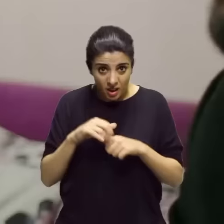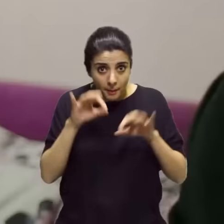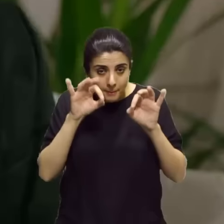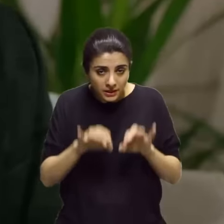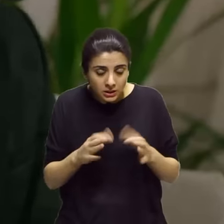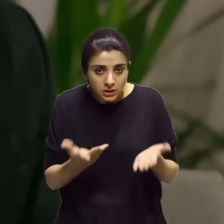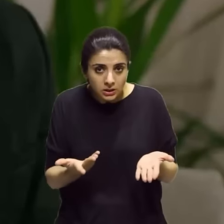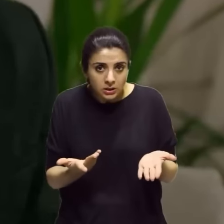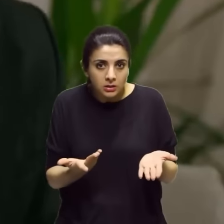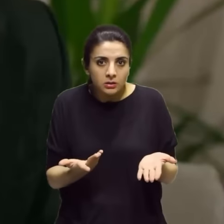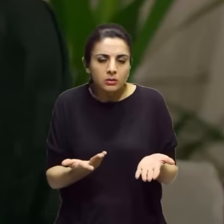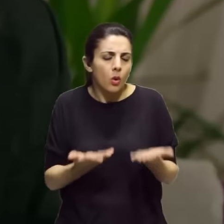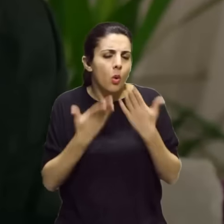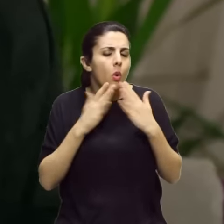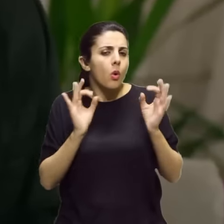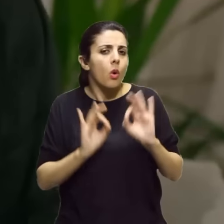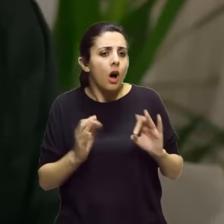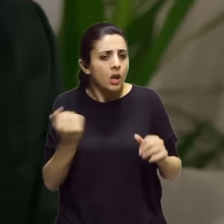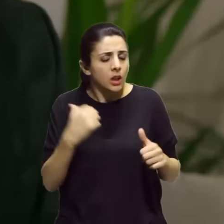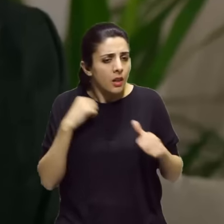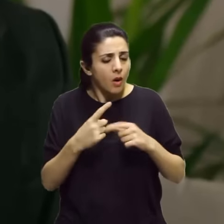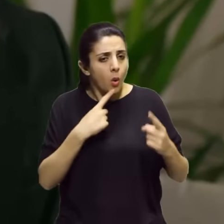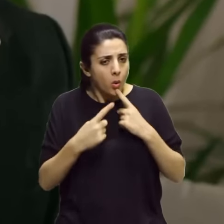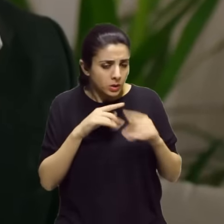canlandı? Öyle bir şey yok Sevinç, bunu kaç kez